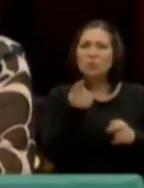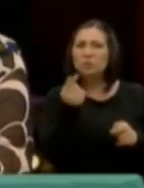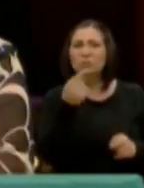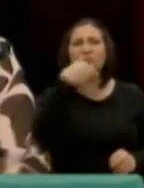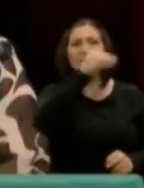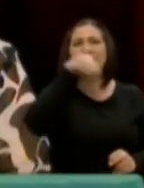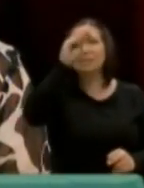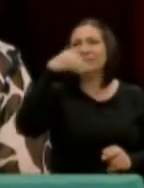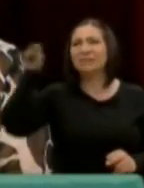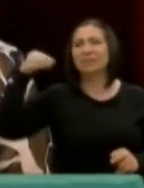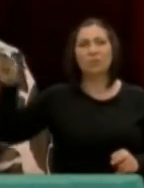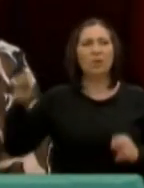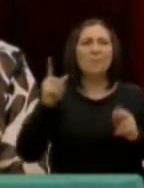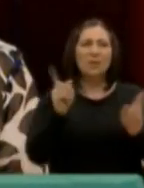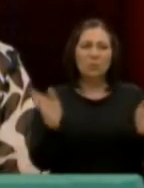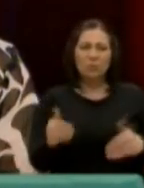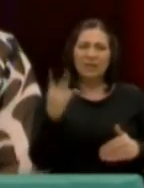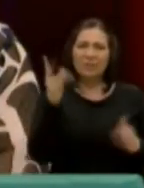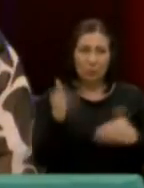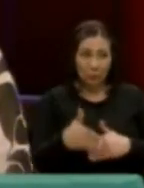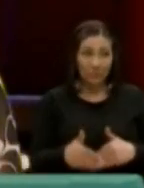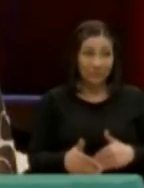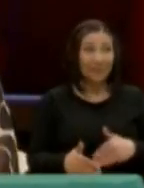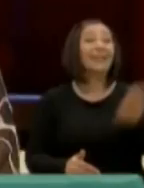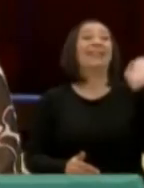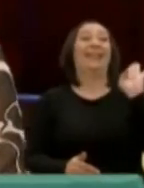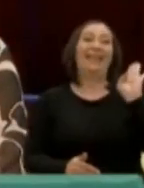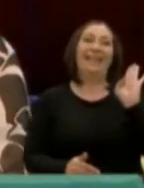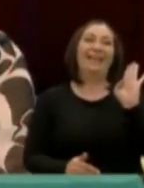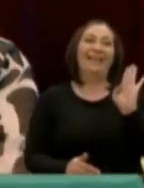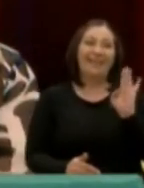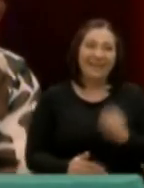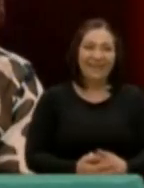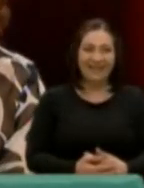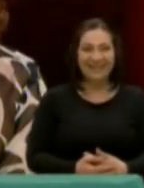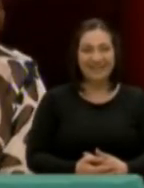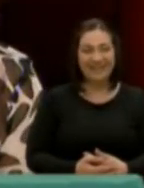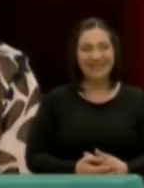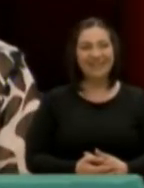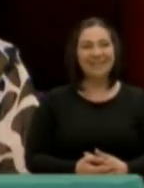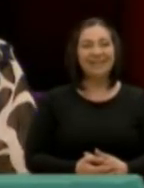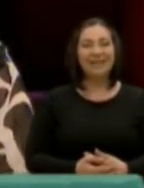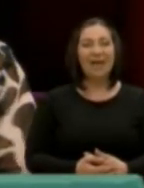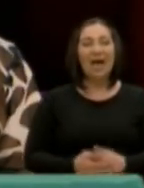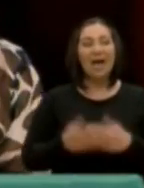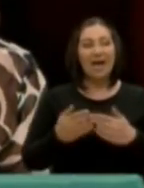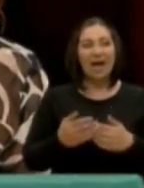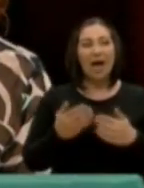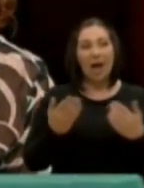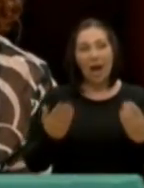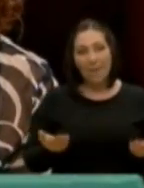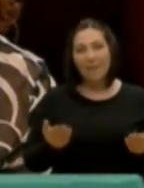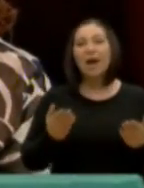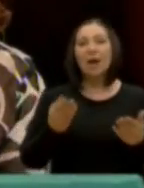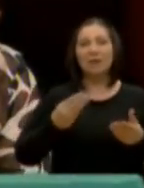çapta satılan ürünümüzdür. Evet, bir kutu iki kutu. Yok, o da değil. Da değil ama. Yani, ama yani butik üretim